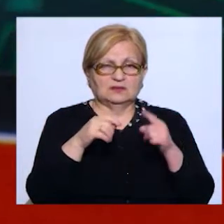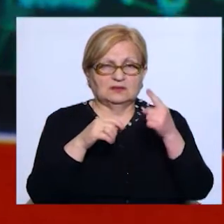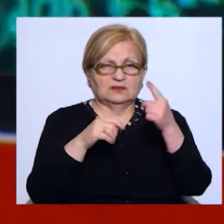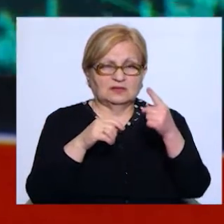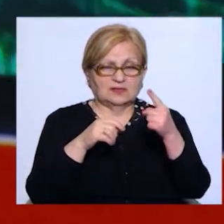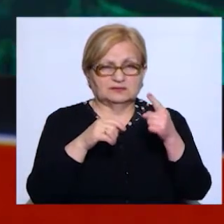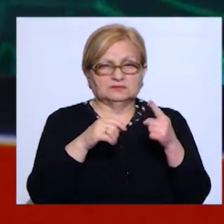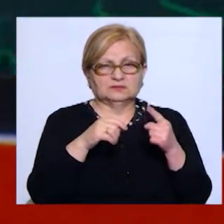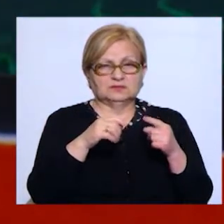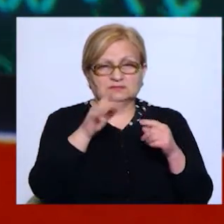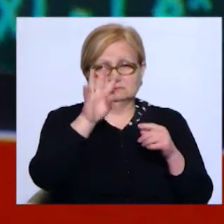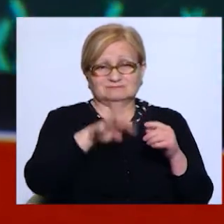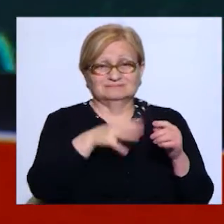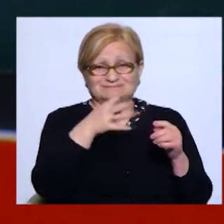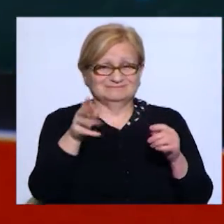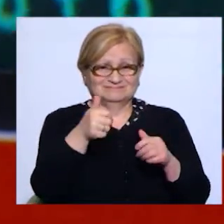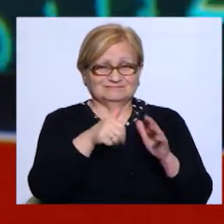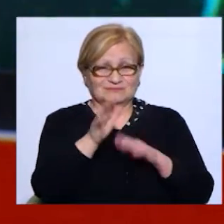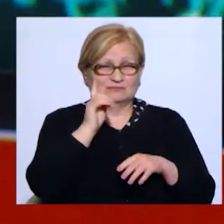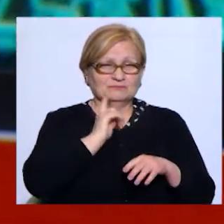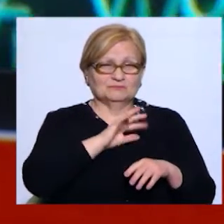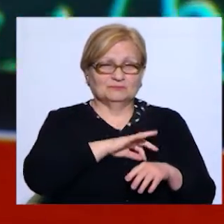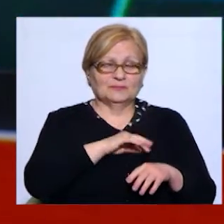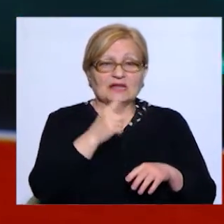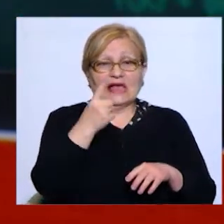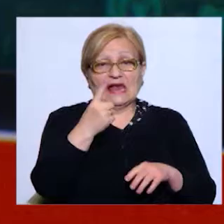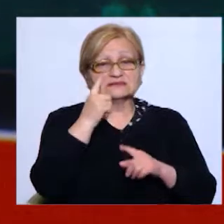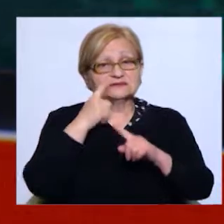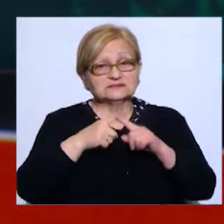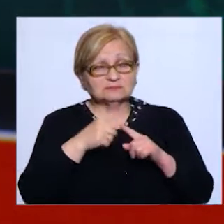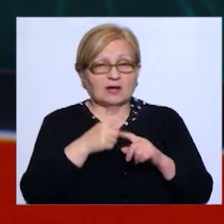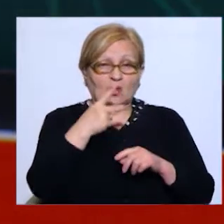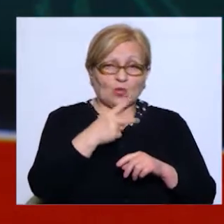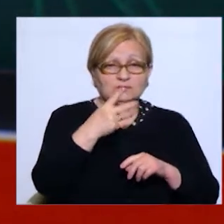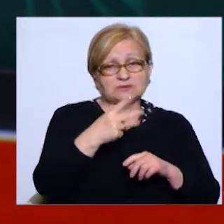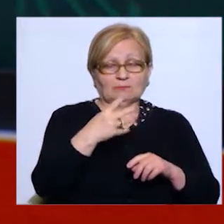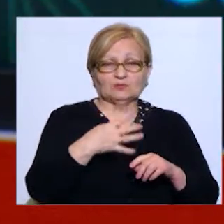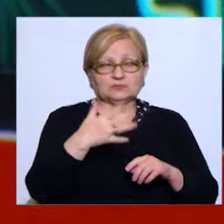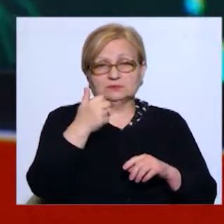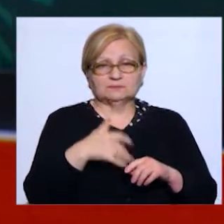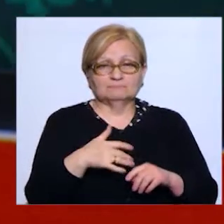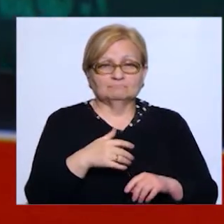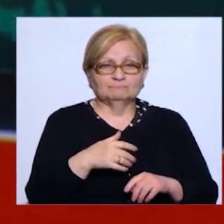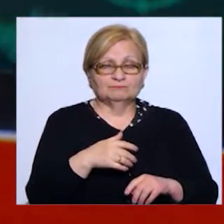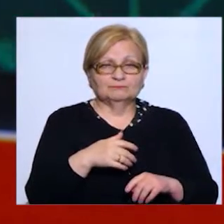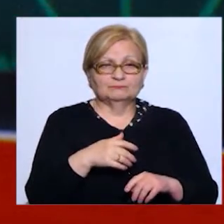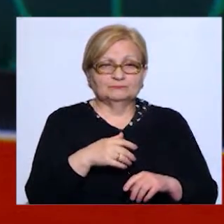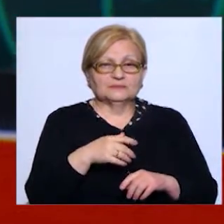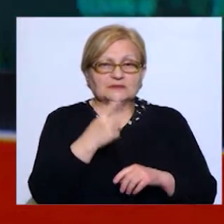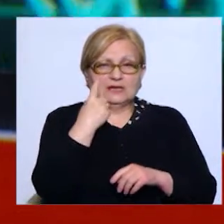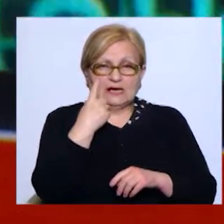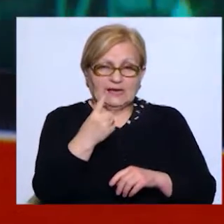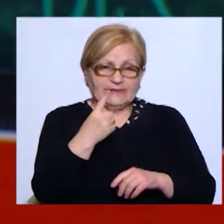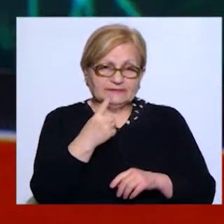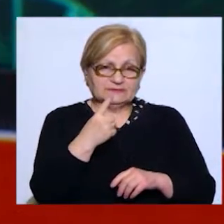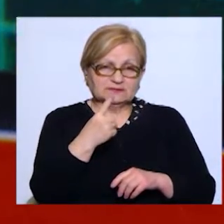დედმამიშვილია ოჯახში, ერთია მარტო ბავში, ორნი არიან, სამნი, ოთხნი, ხუთნი. და როგორ ვაკეთებთ? თქვათ, პირველმა უთხრა რომ აი ერთნი ვართ, გავაკეთებთ ერთი